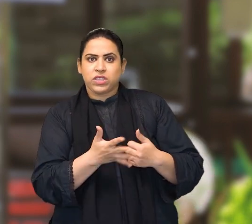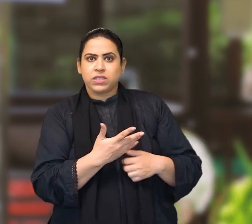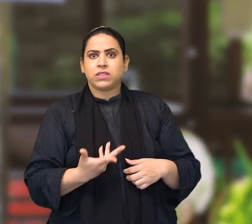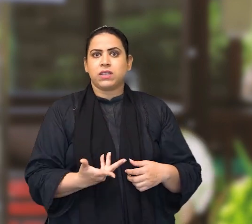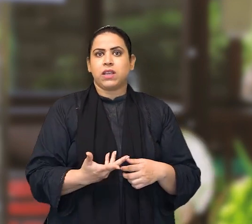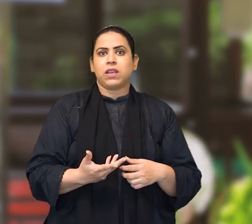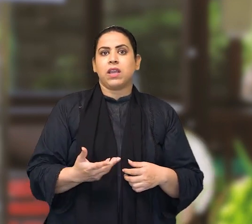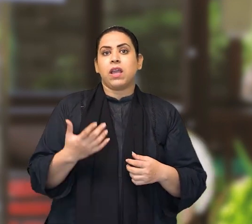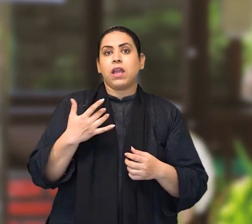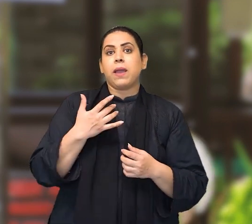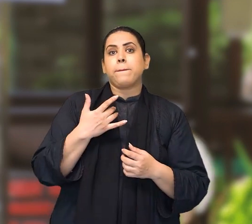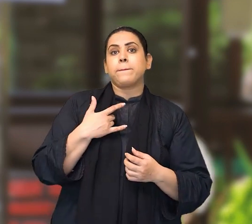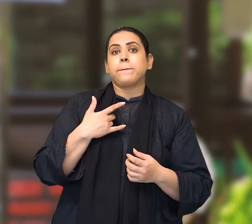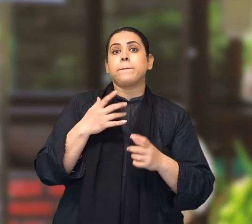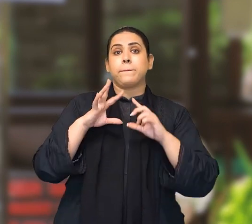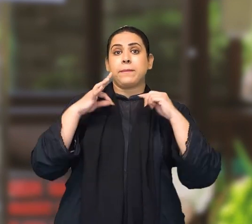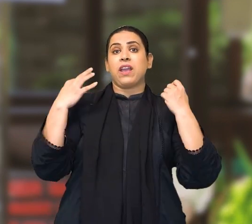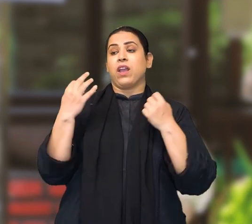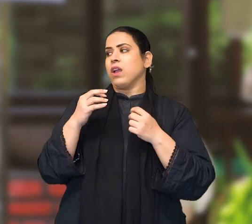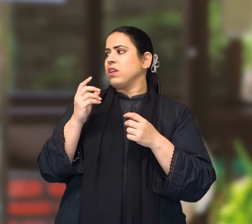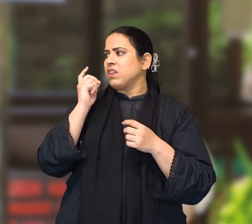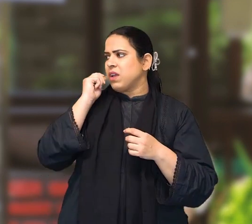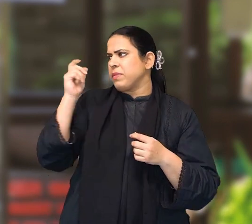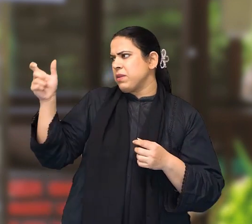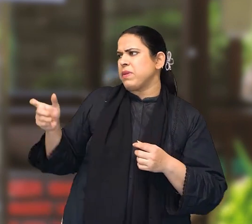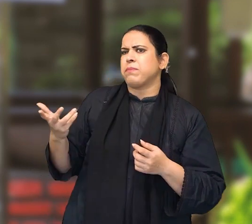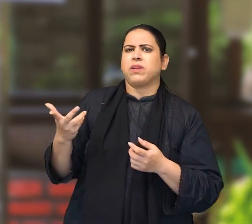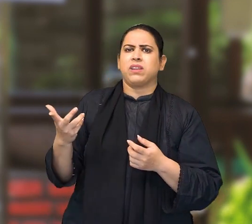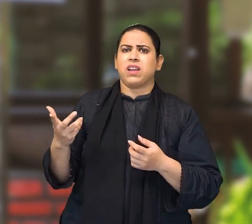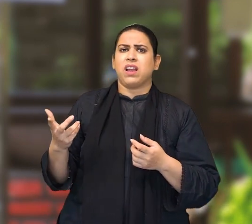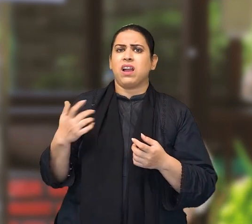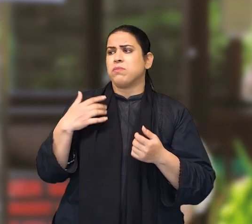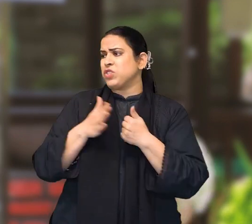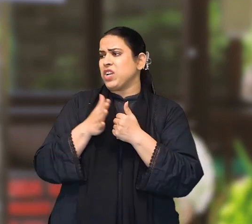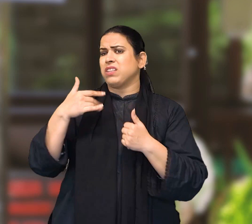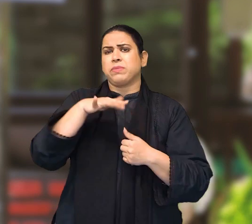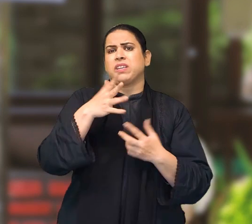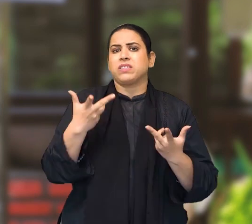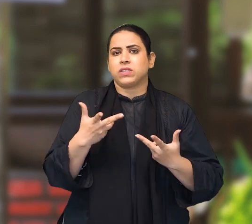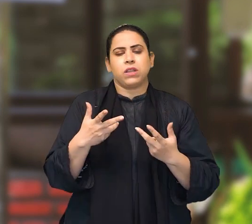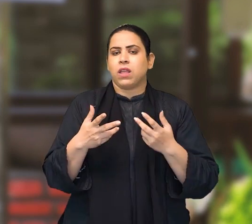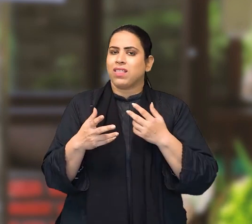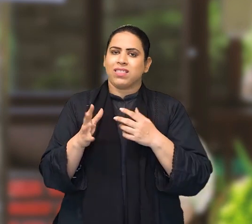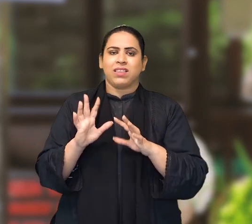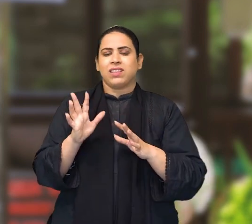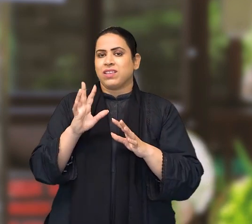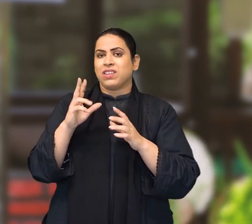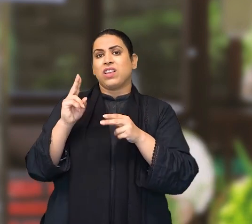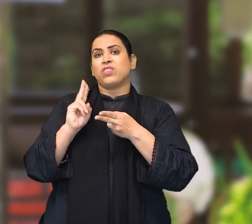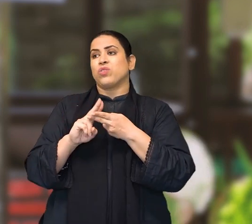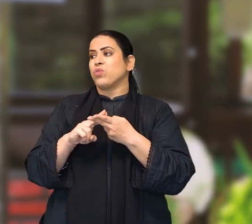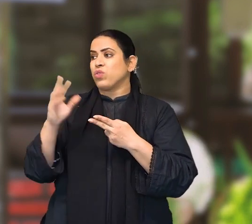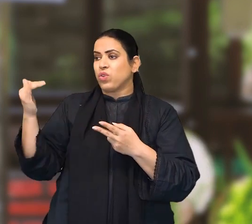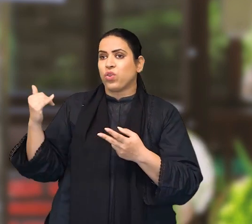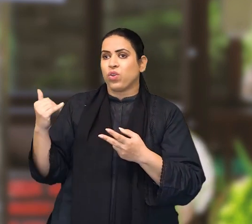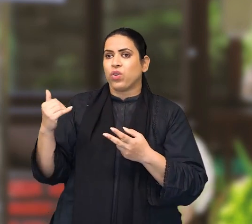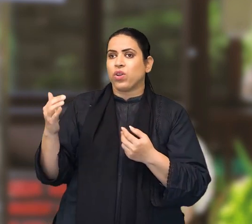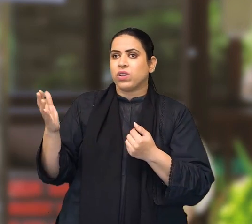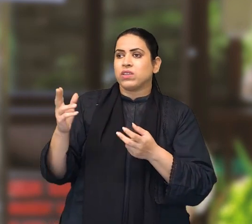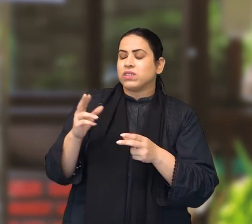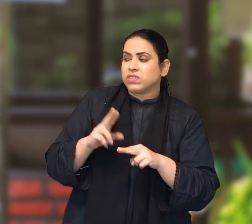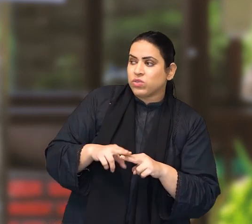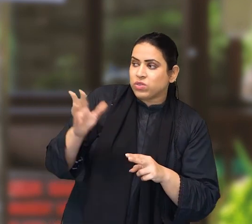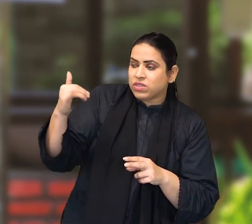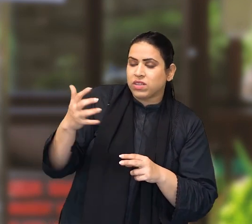या मेरा ख़ास तौर पे मेरा फैमिली का वो मेंबर नहीं आया जो कि नहीं आ पा रहा, या ख़ास तौर पे मेरी वो स्पेसिफिक दोस्त नहीं आ पा रही जो कि जिसने शादी पे आना